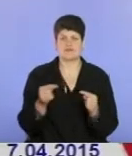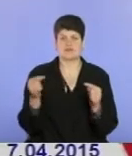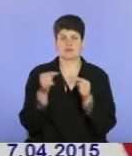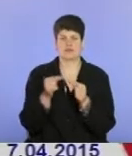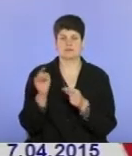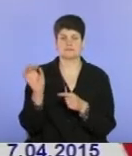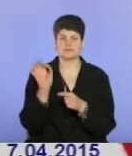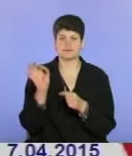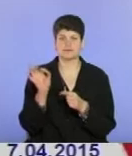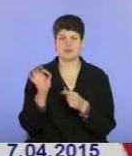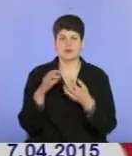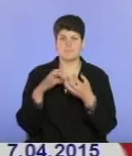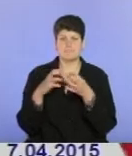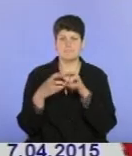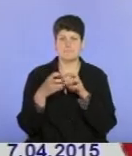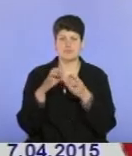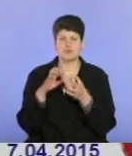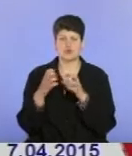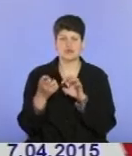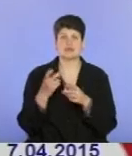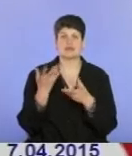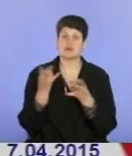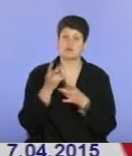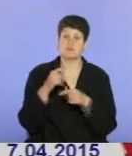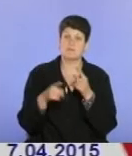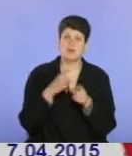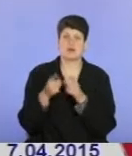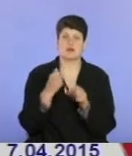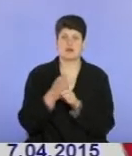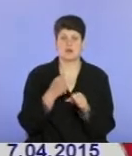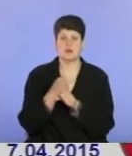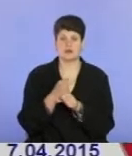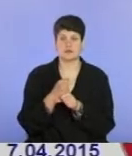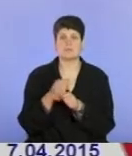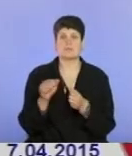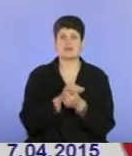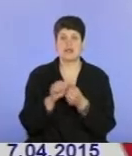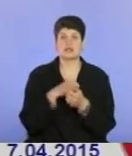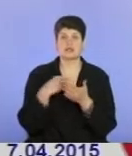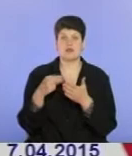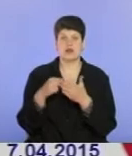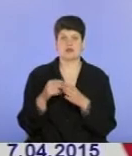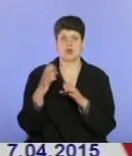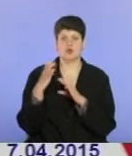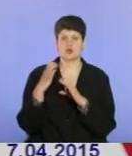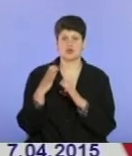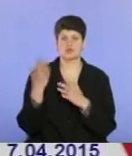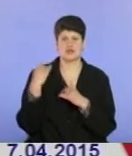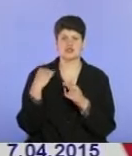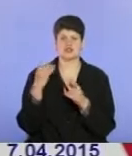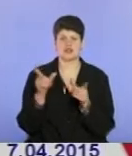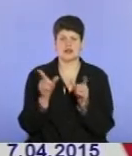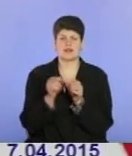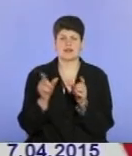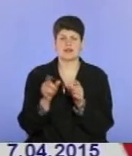температуру повітря сірники покрутило і автор мусів переробляти значну частину матеріали купляє на гуртовні раніше склеював елементи